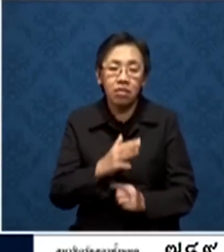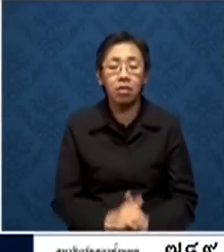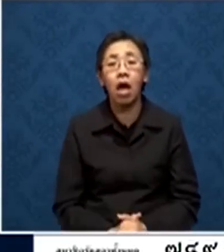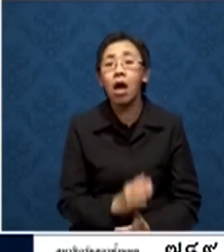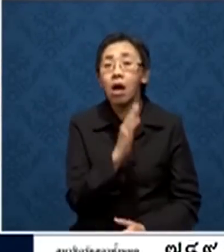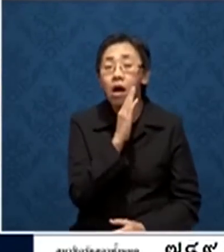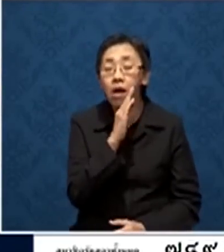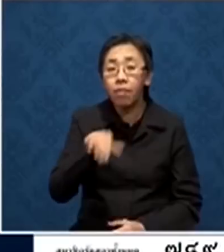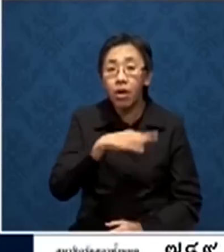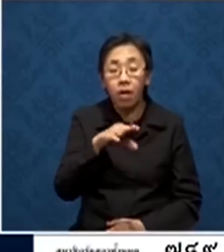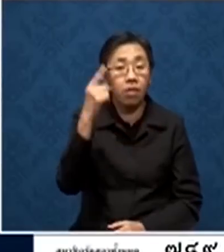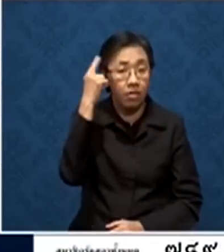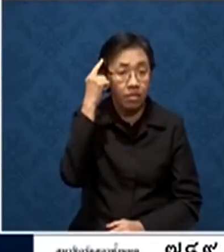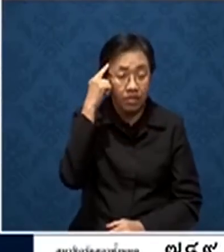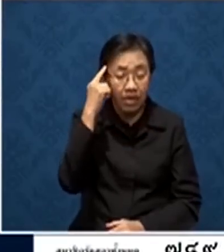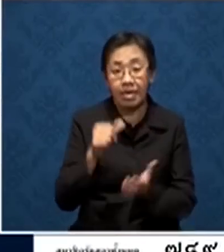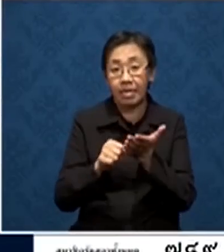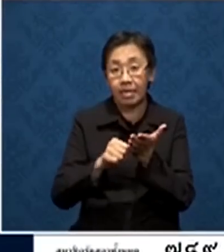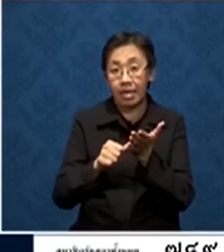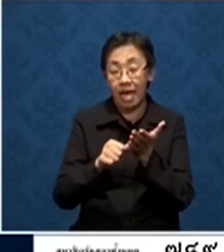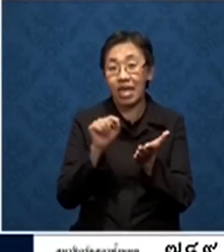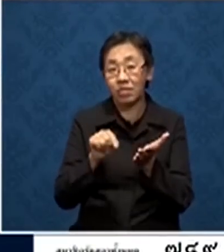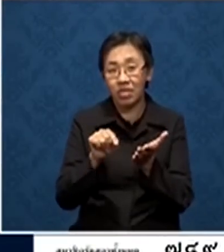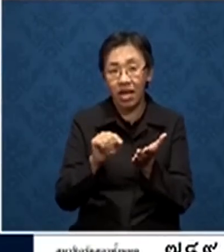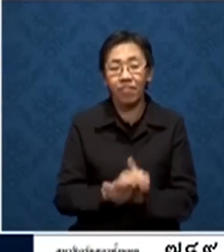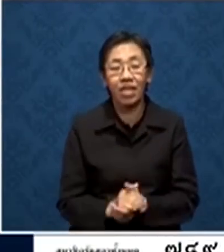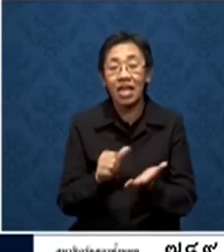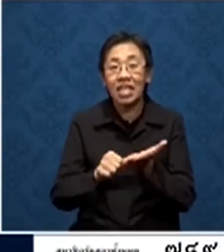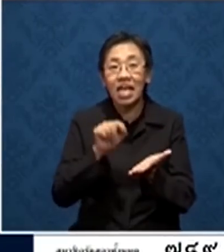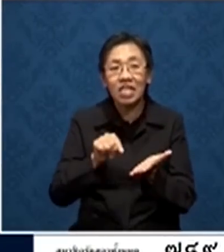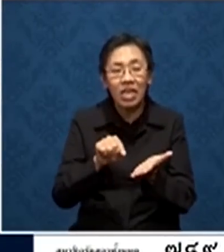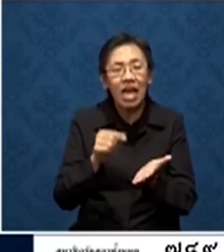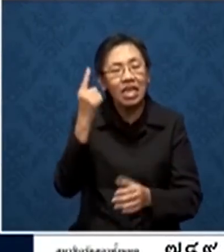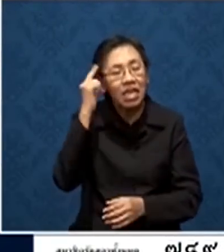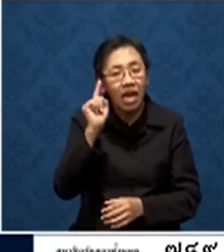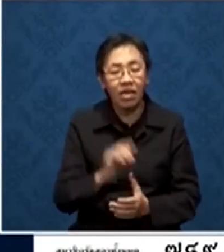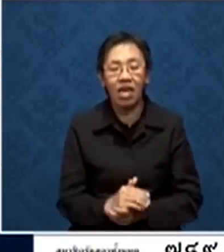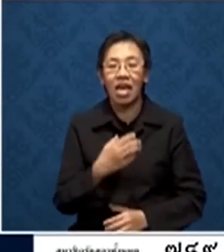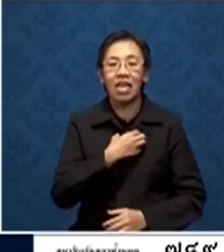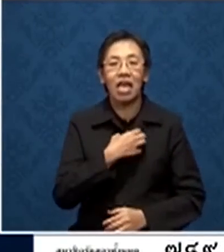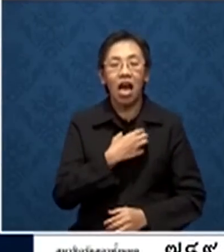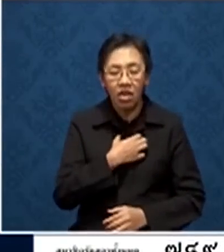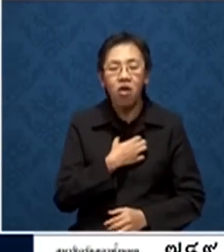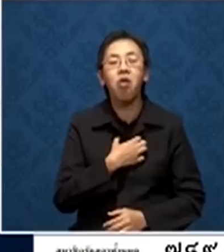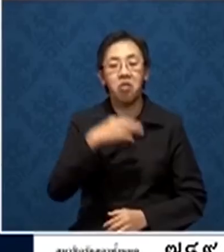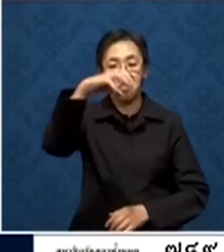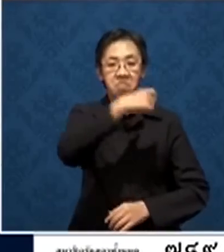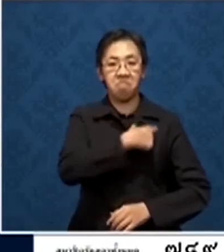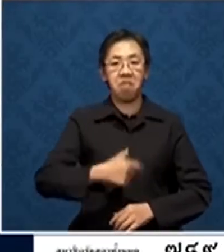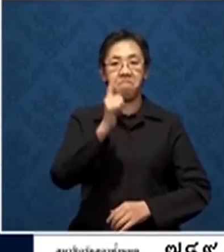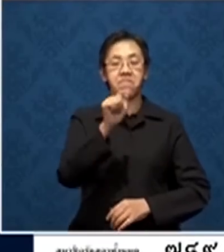ไปนะครับผมมองว่าการแก้ไขแบบนี้บอกว่าเป็นการแก้ไขเพื่อดำรงสถานะอันเป็นที่เคารพ